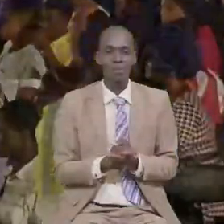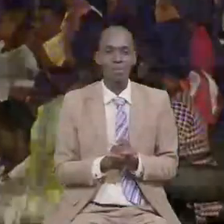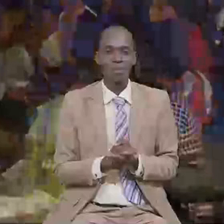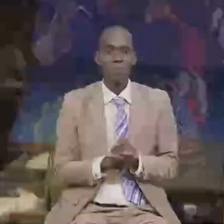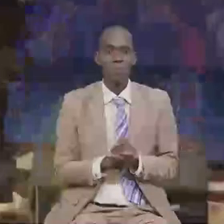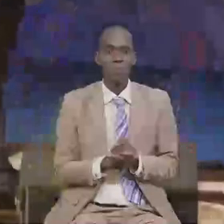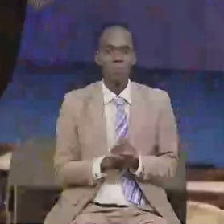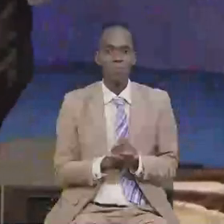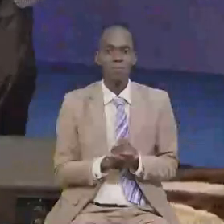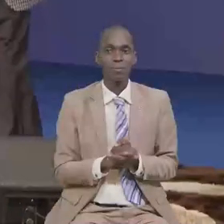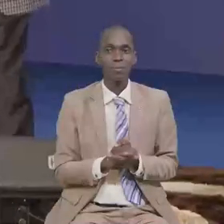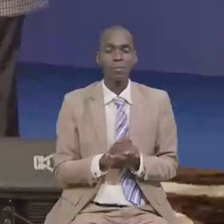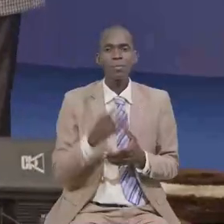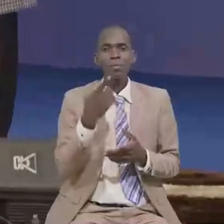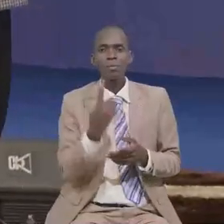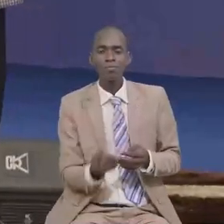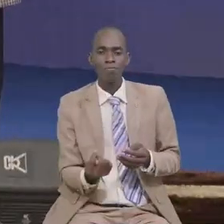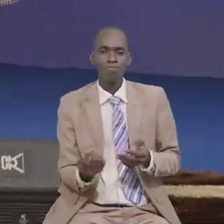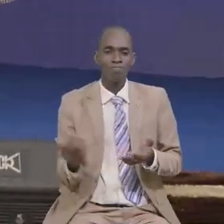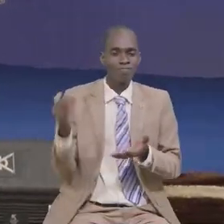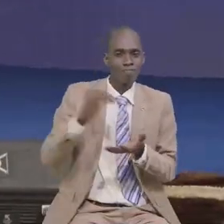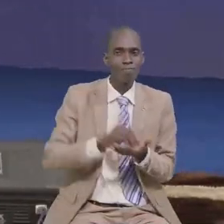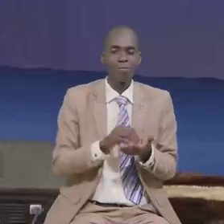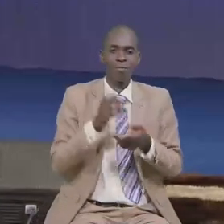un gentilhomme. Tu vas bien marcher.